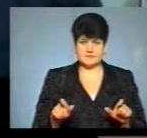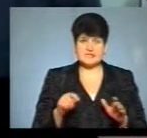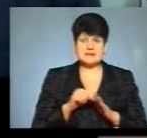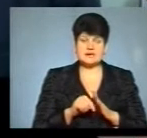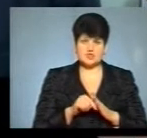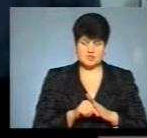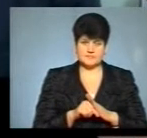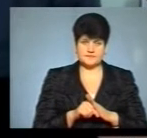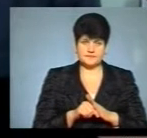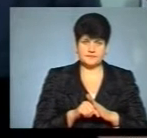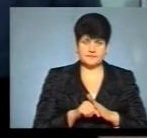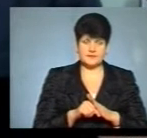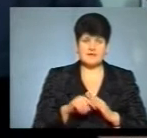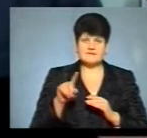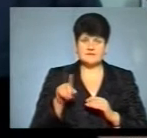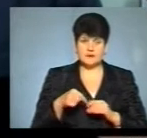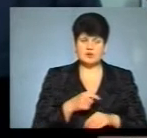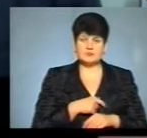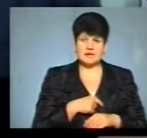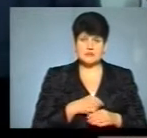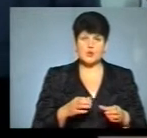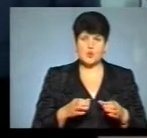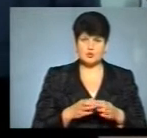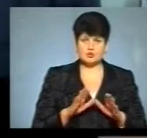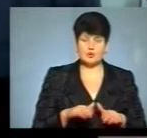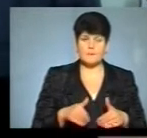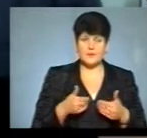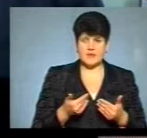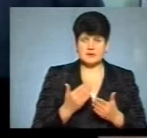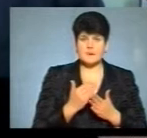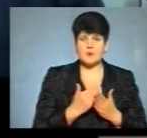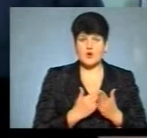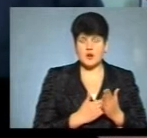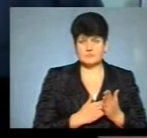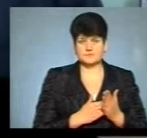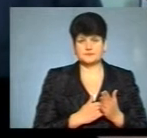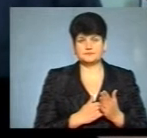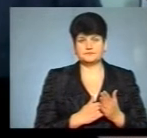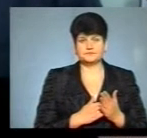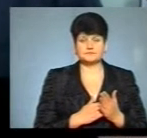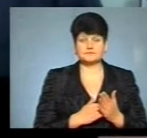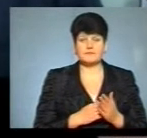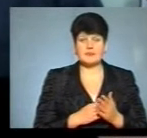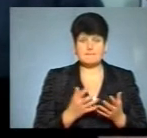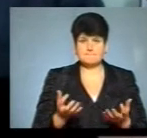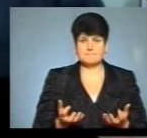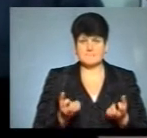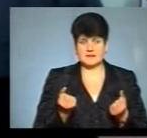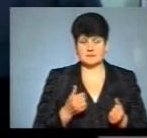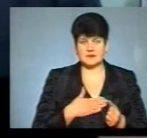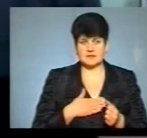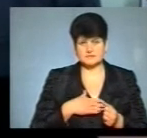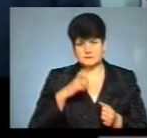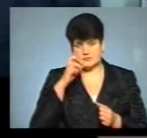Значить, вимоги депутатського корпусу, щоб подати програму, значить, підтримки нашого